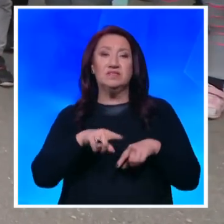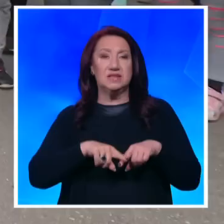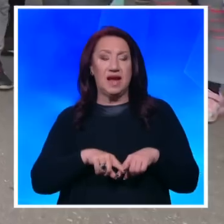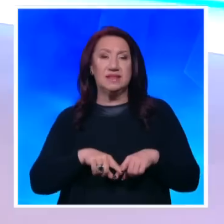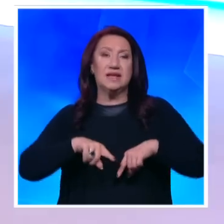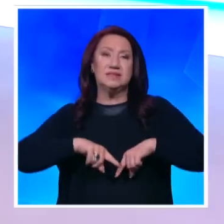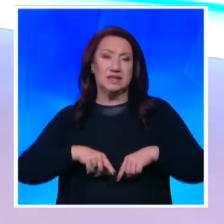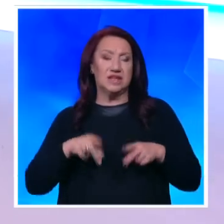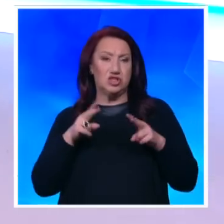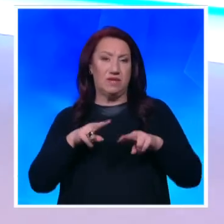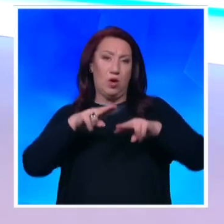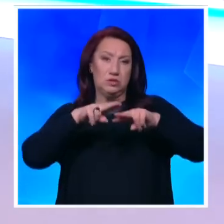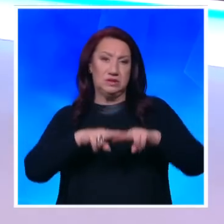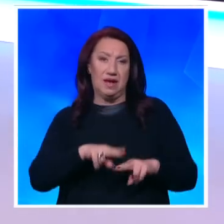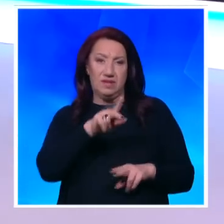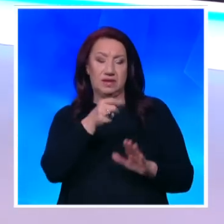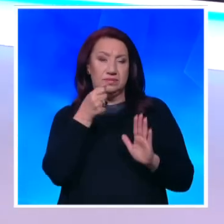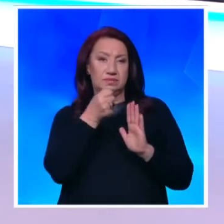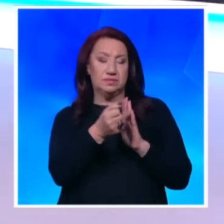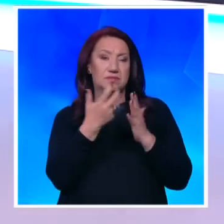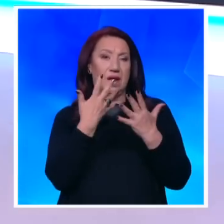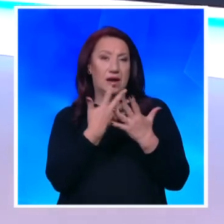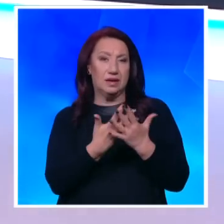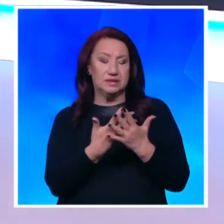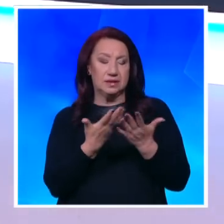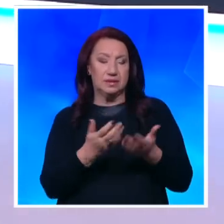ареста. Ивелина Драгнева за трагичния инцидент в София.